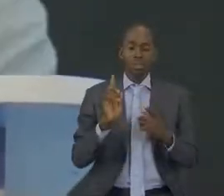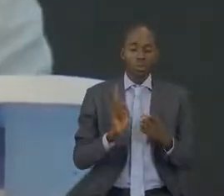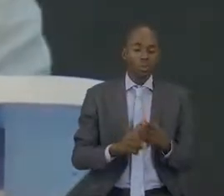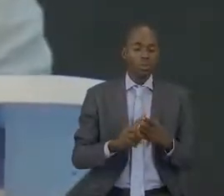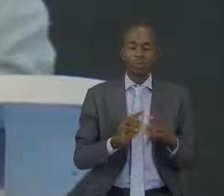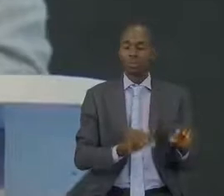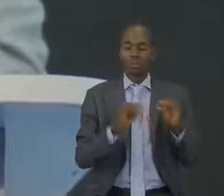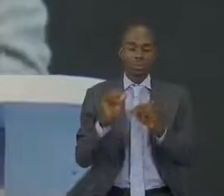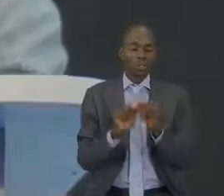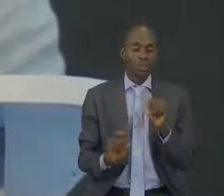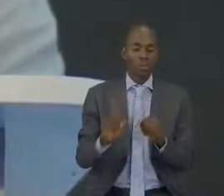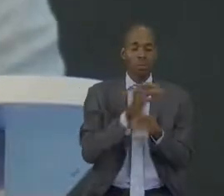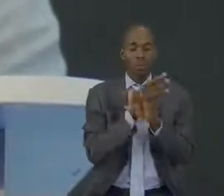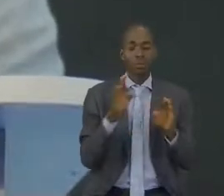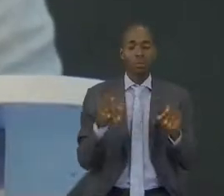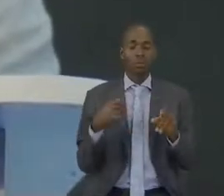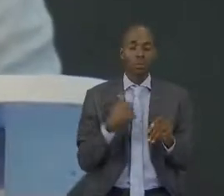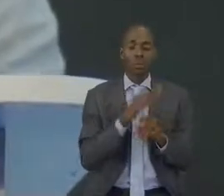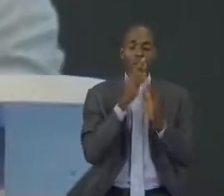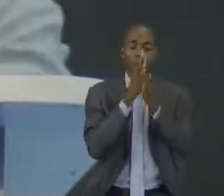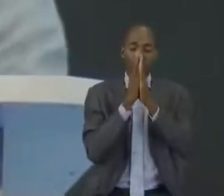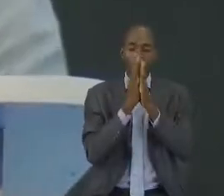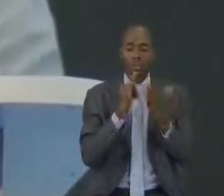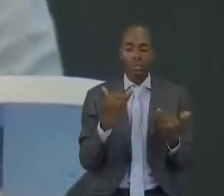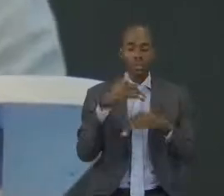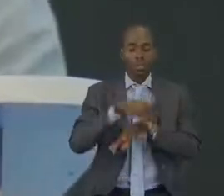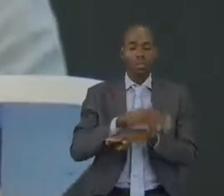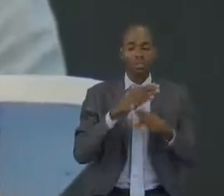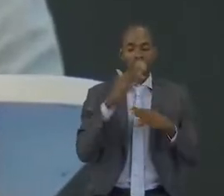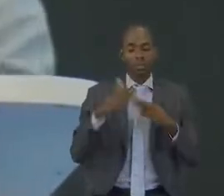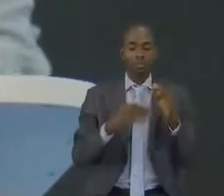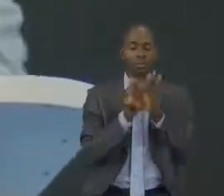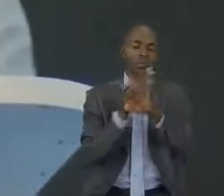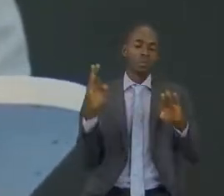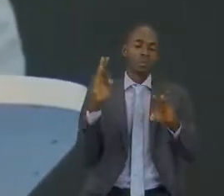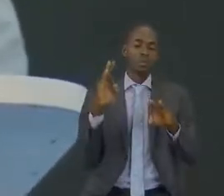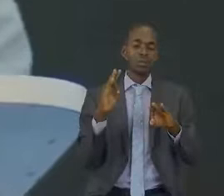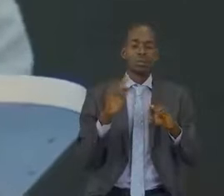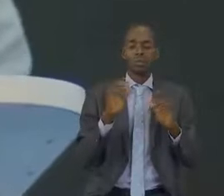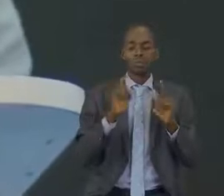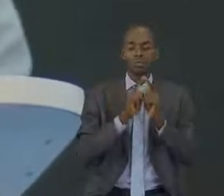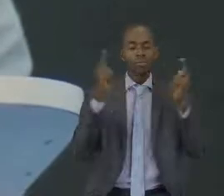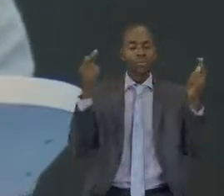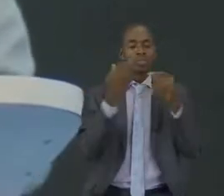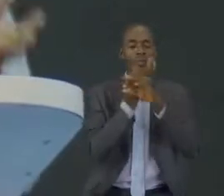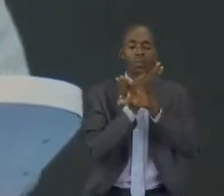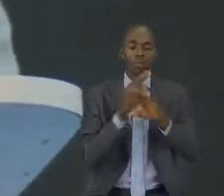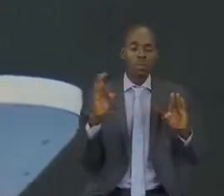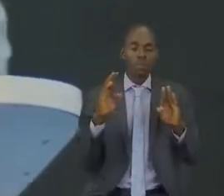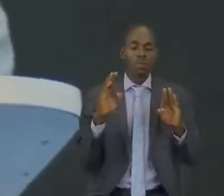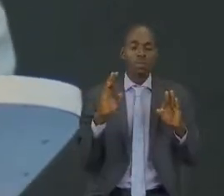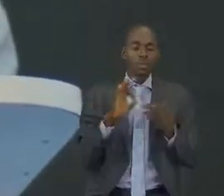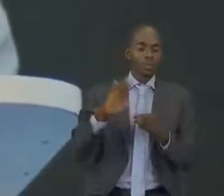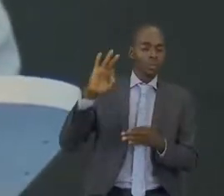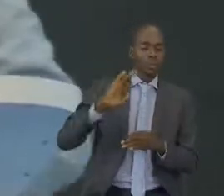chacun. Et nous prions que ce soit la libération totale, la libération surnaturelle pour tout